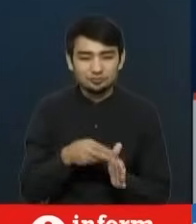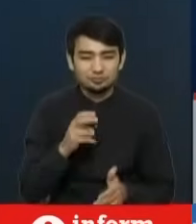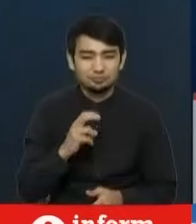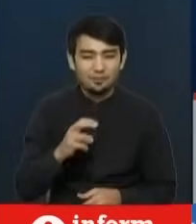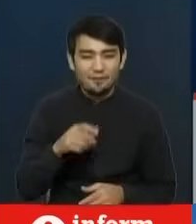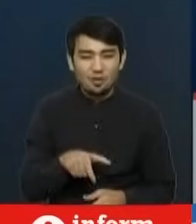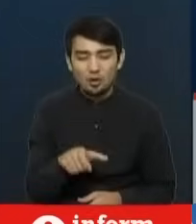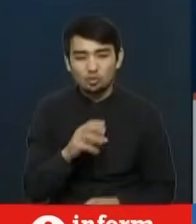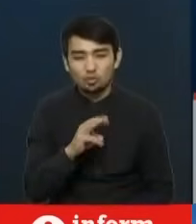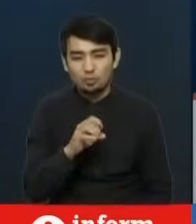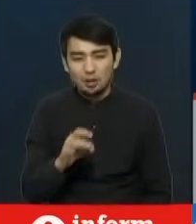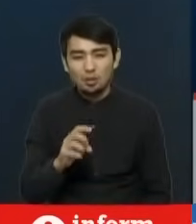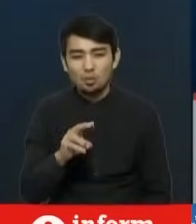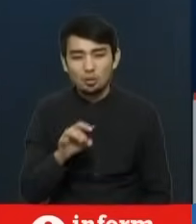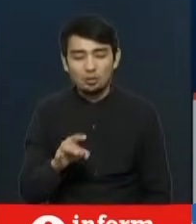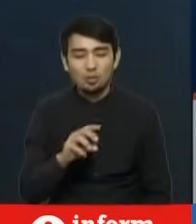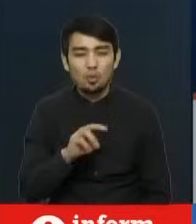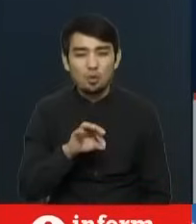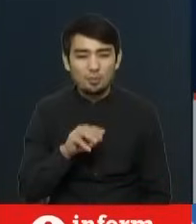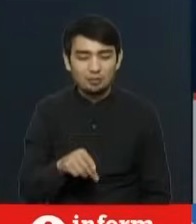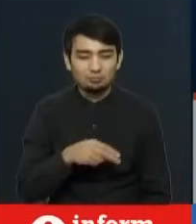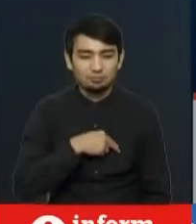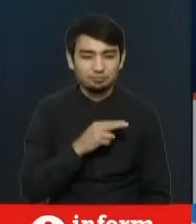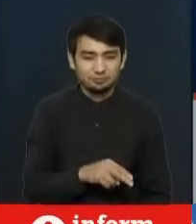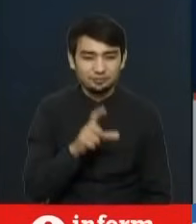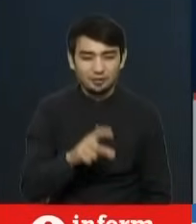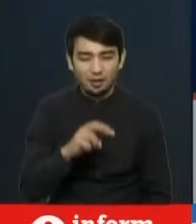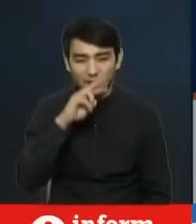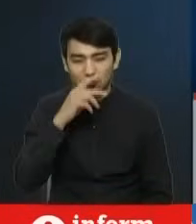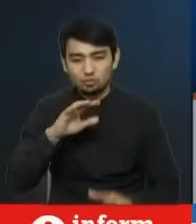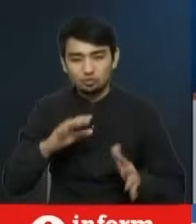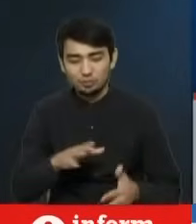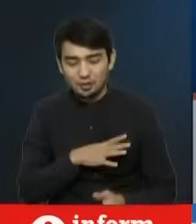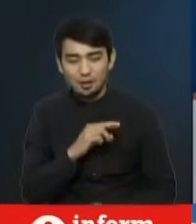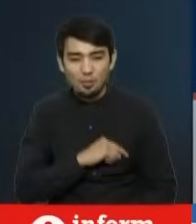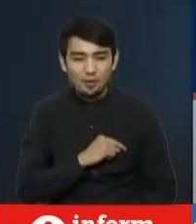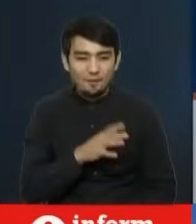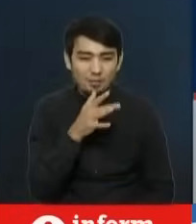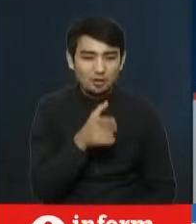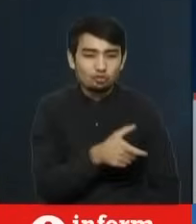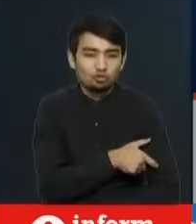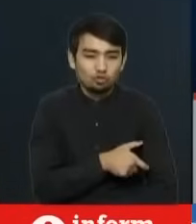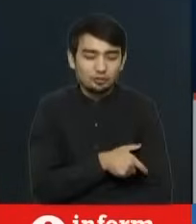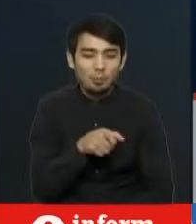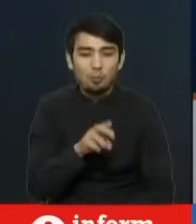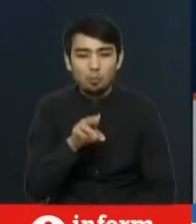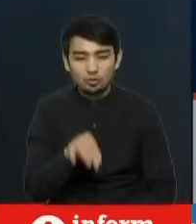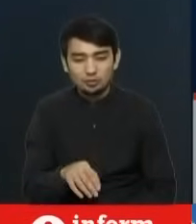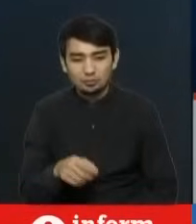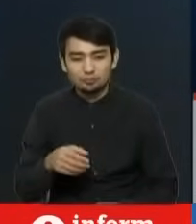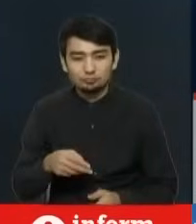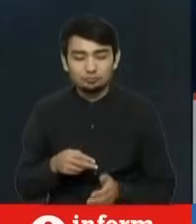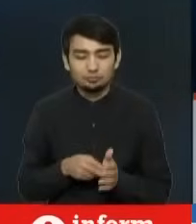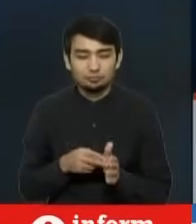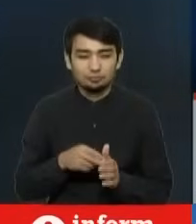«Шубаркуль-Кюмер» произошел несчастный случай, повлекший гибель сотрудника. При проведении работ дежурный стрелочного поста попал под